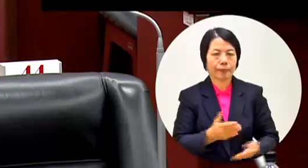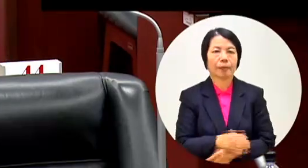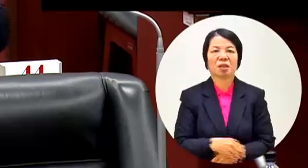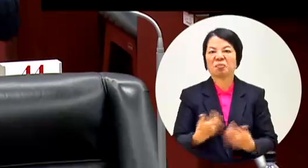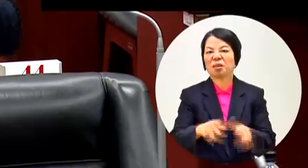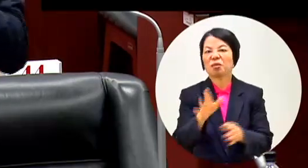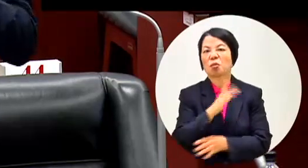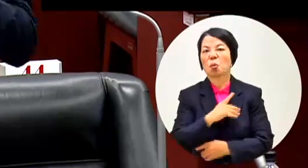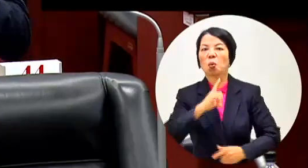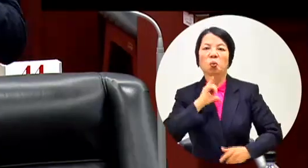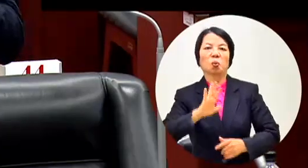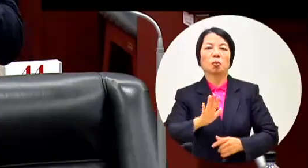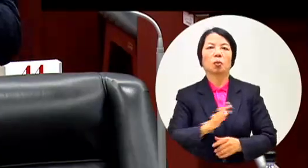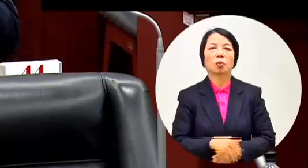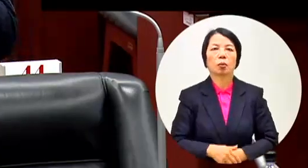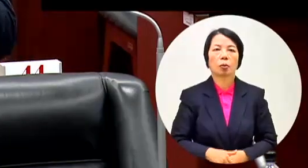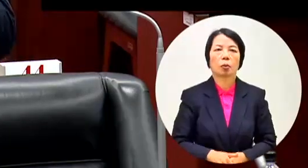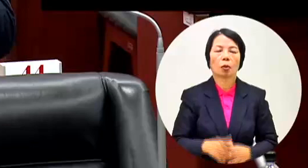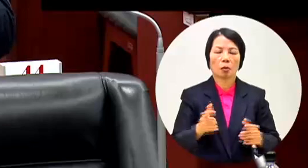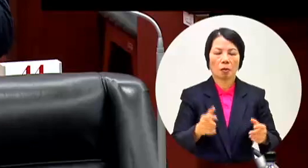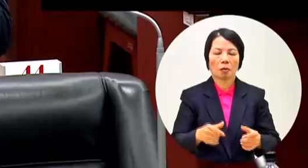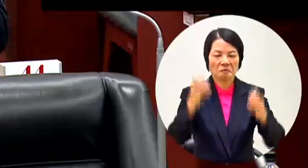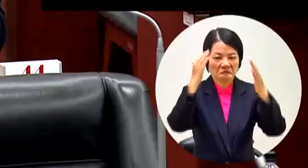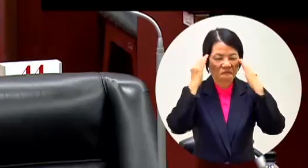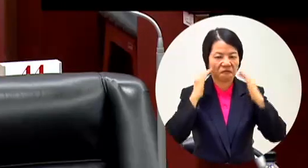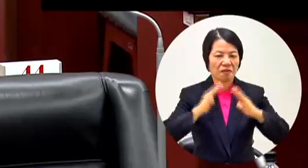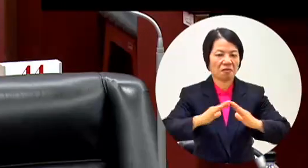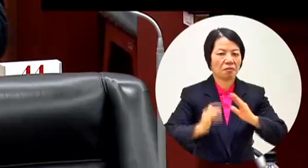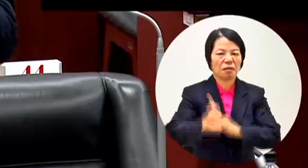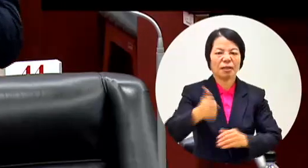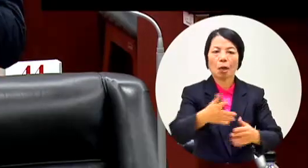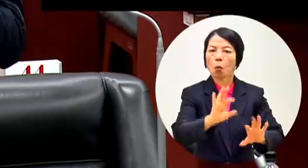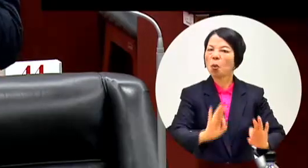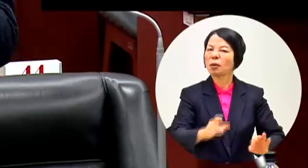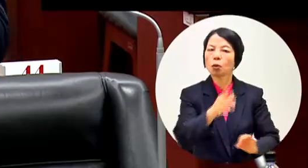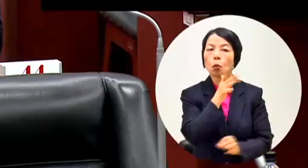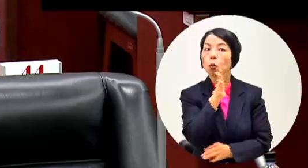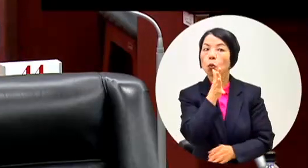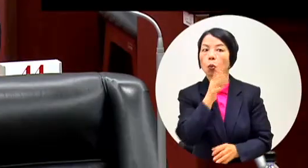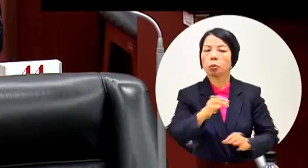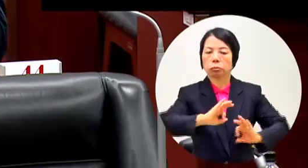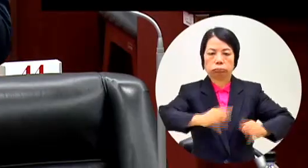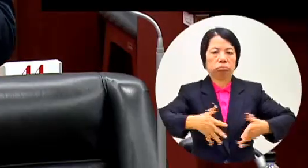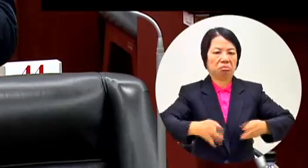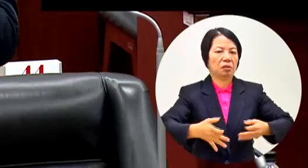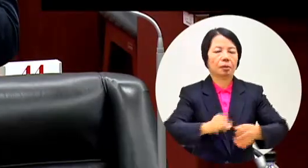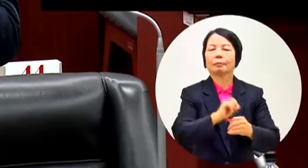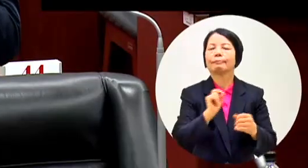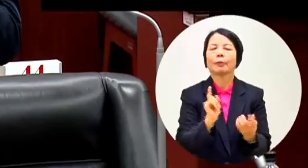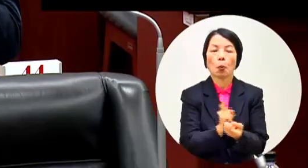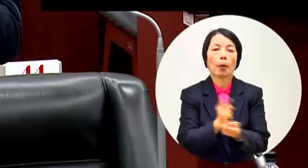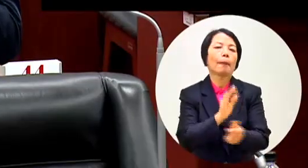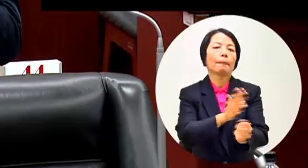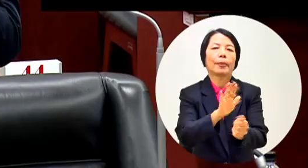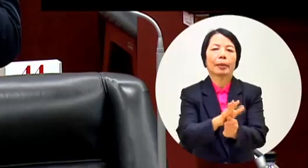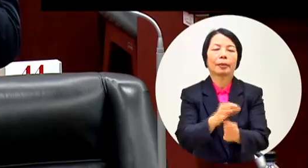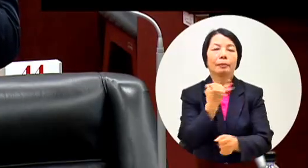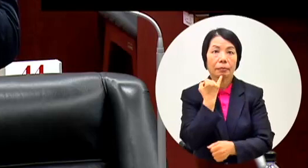啊！我你啊，我来给你倒发财盖搞，不会的代志啊，不会的代志，这个要分清楚。第二个，